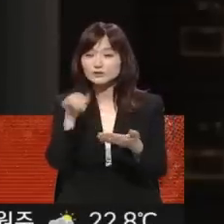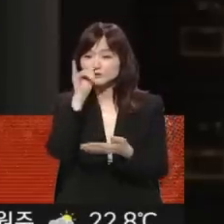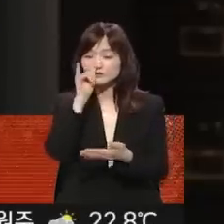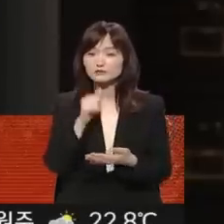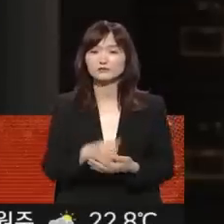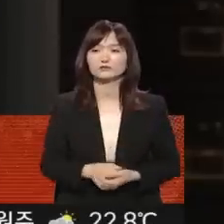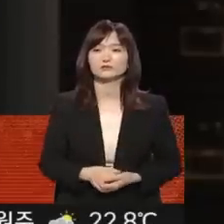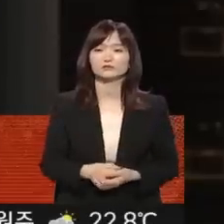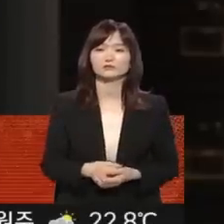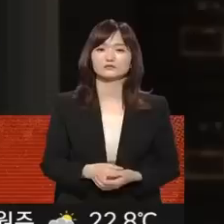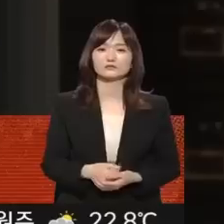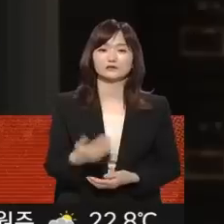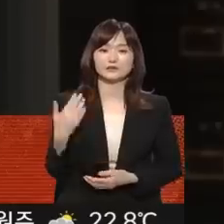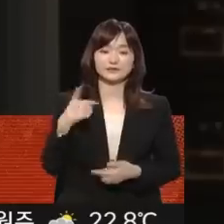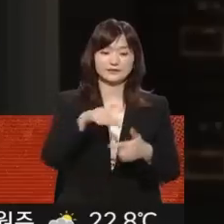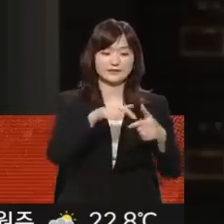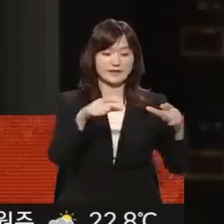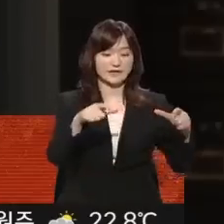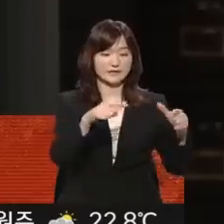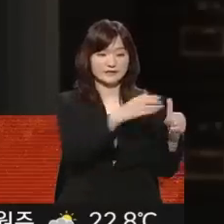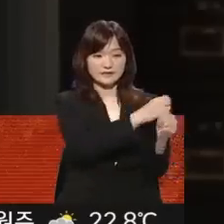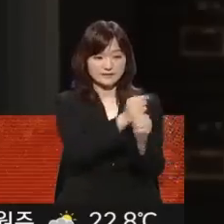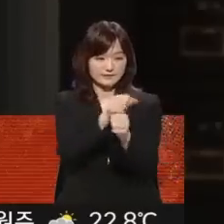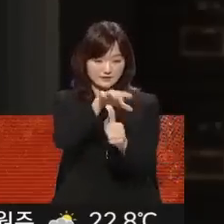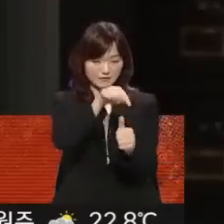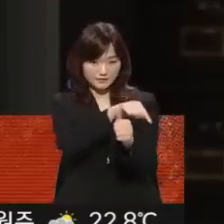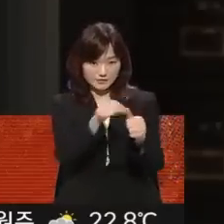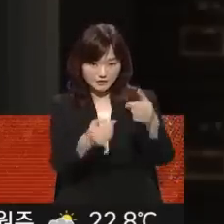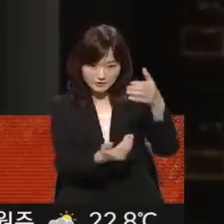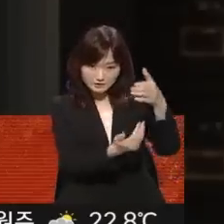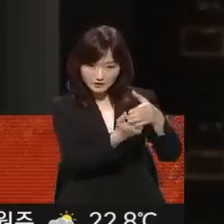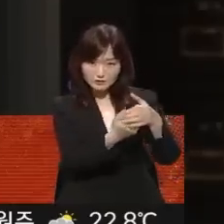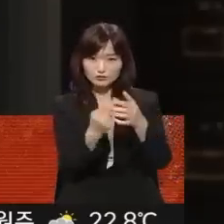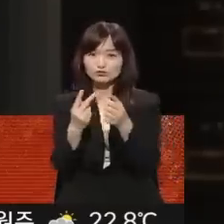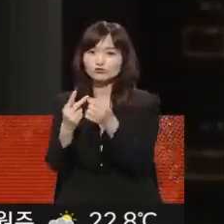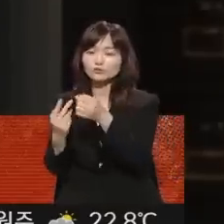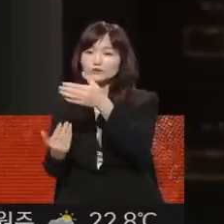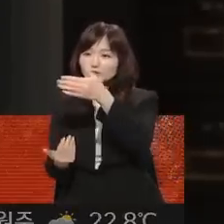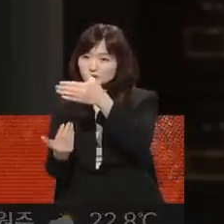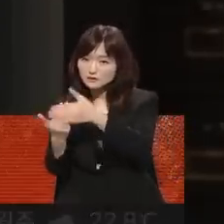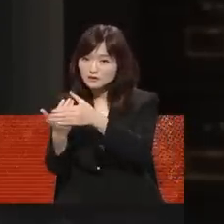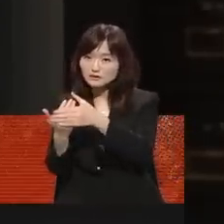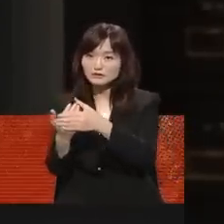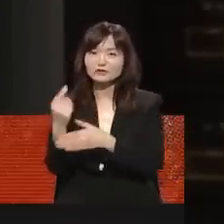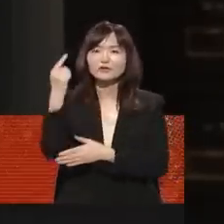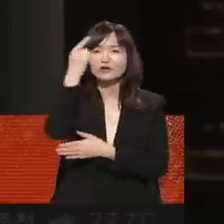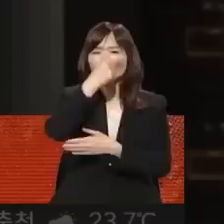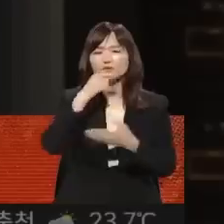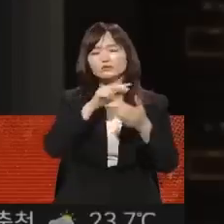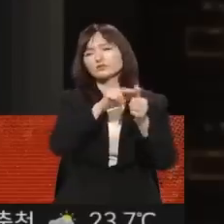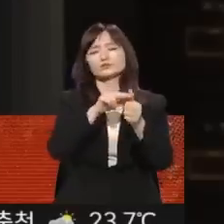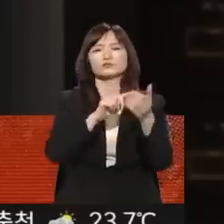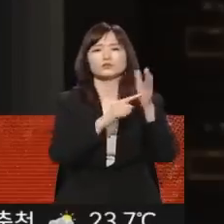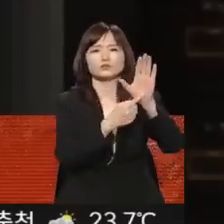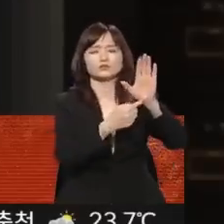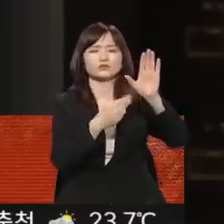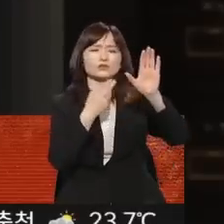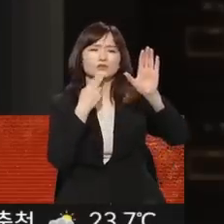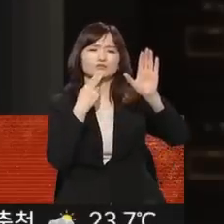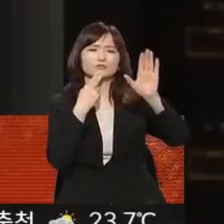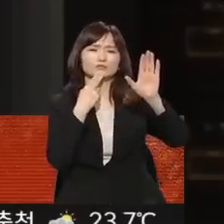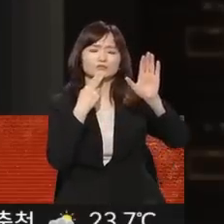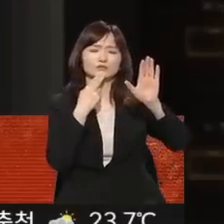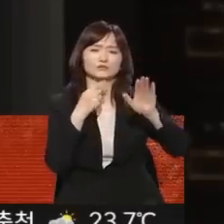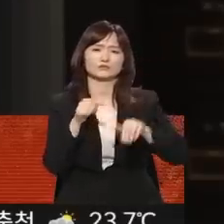앞서고 강남이 납치 살인 사건도 그렇고이 사건도 그렇고이 신상공개라는게이 뭐냐이 꼴이에요 진짜